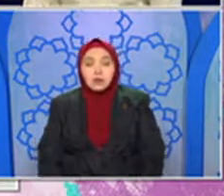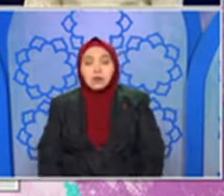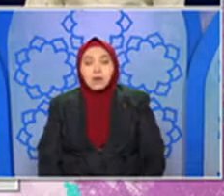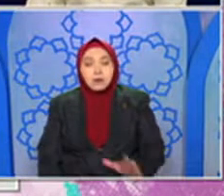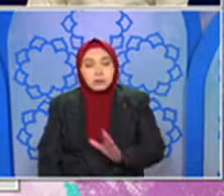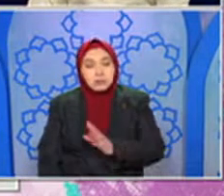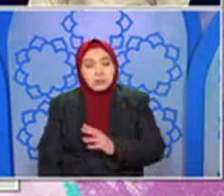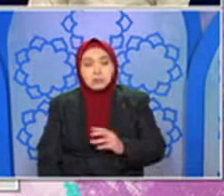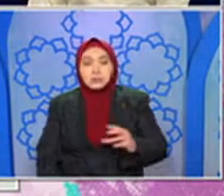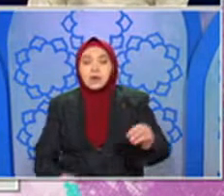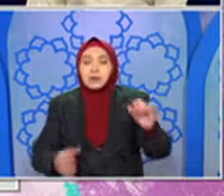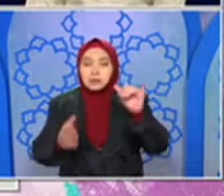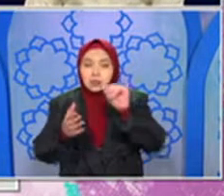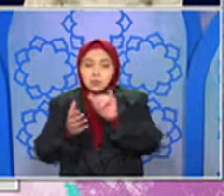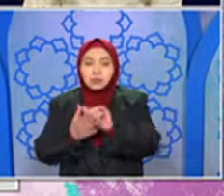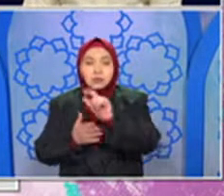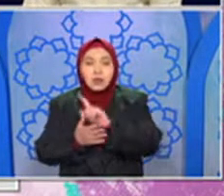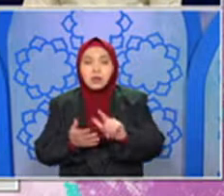فاعتبروا يا